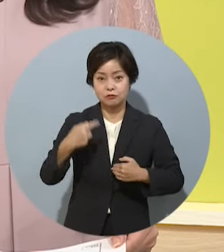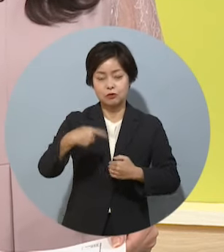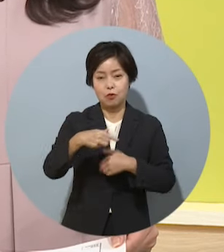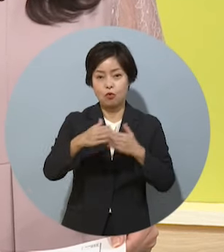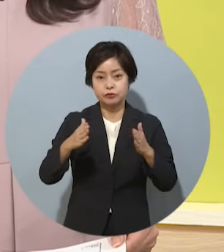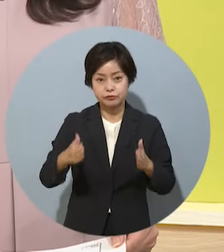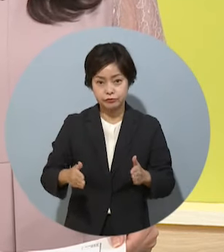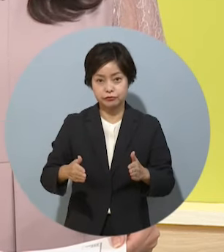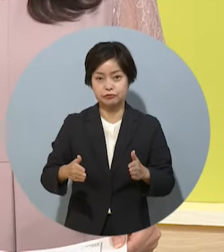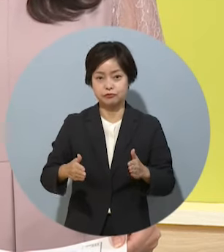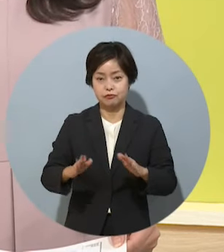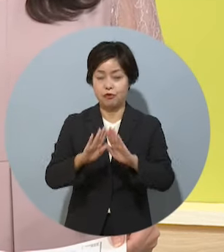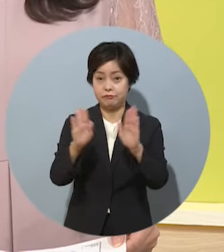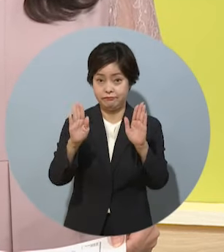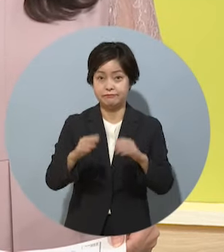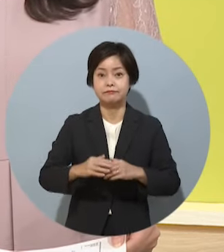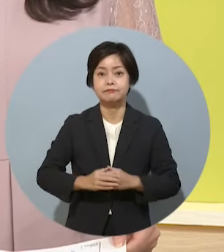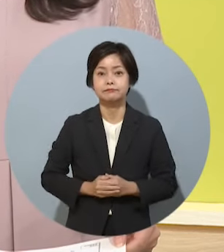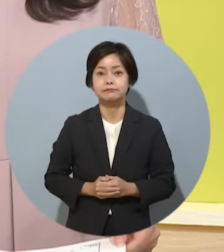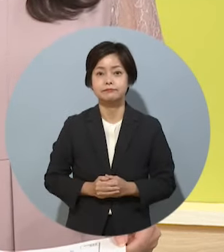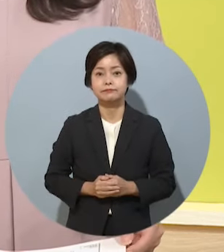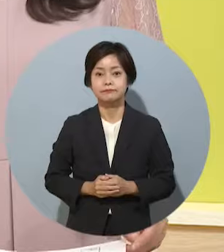ています。